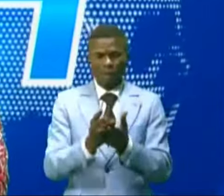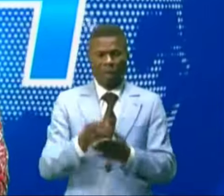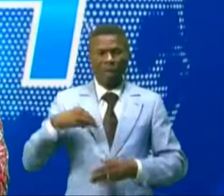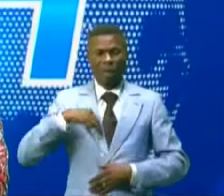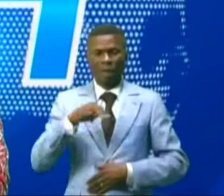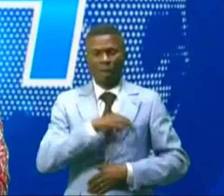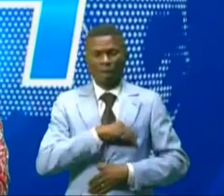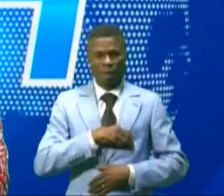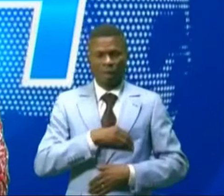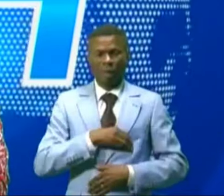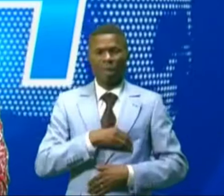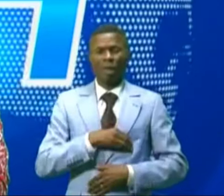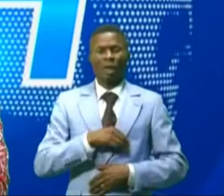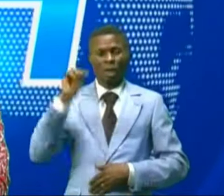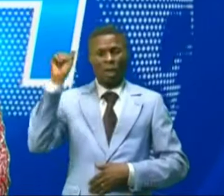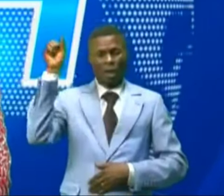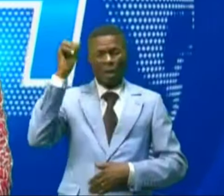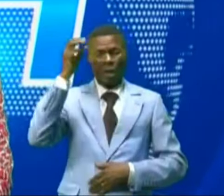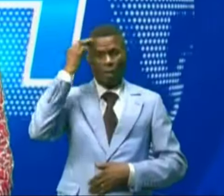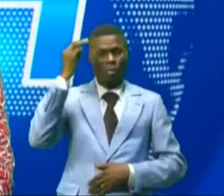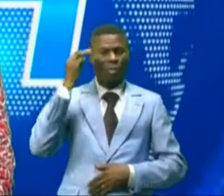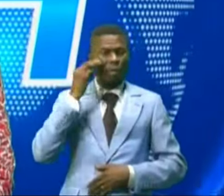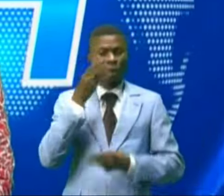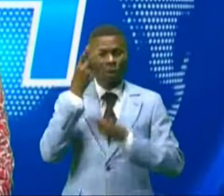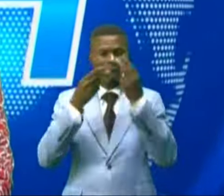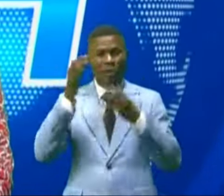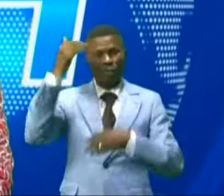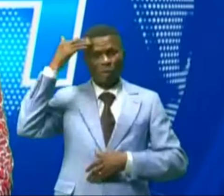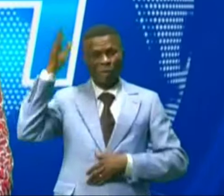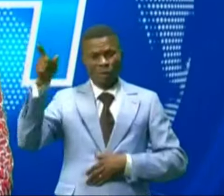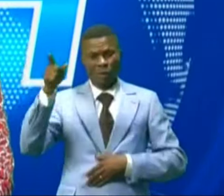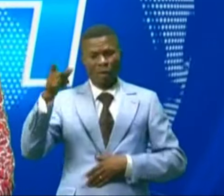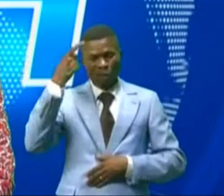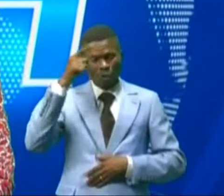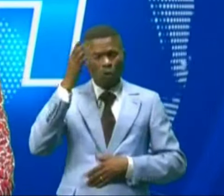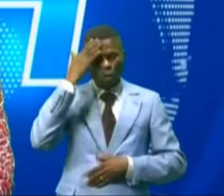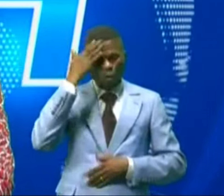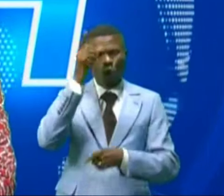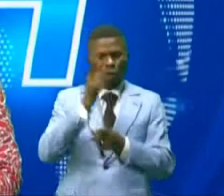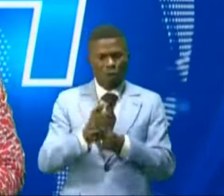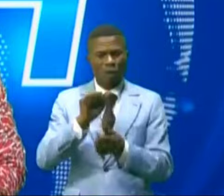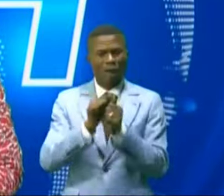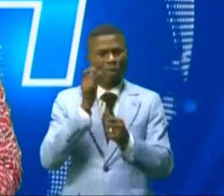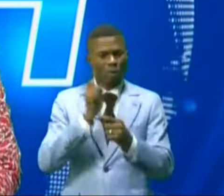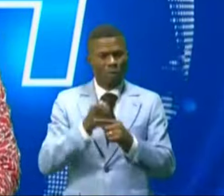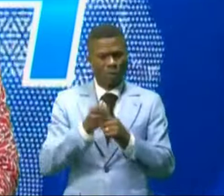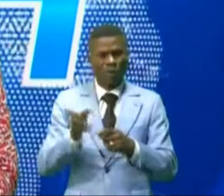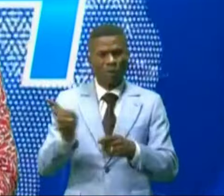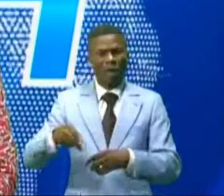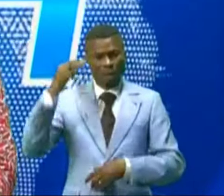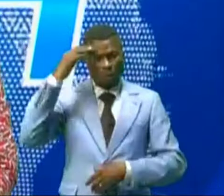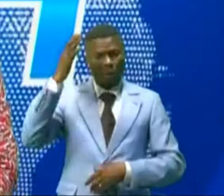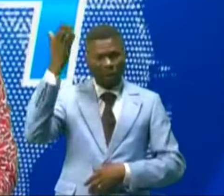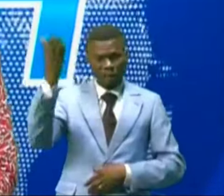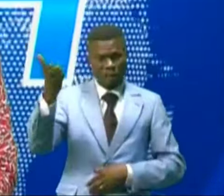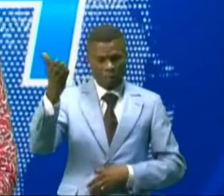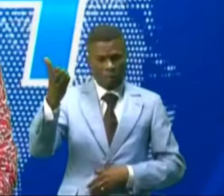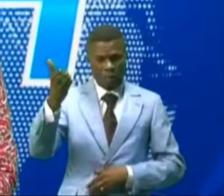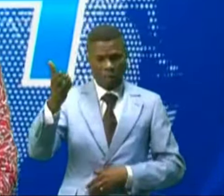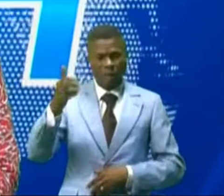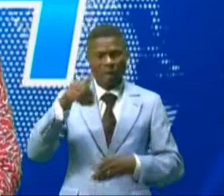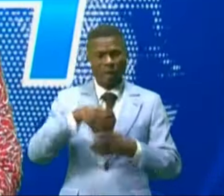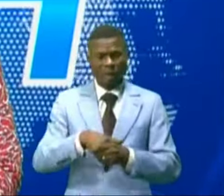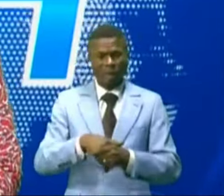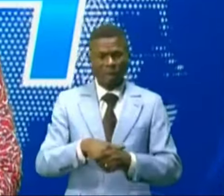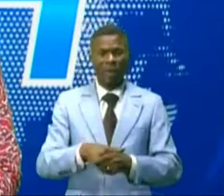du gouvernement souminois à visiter l'Équateur, et ce, pour palper du doigt les difficultés de la population. C'était au cours d'un